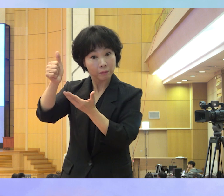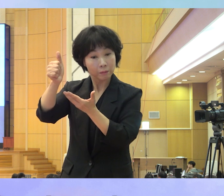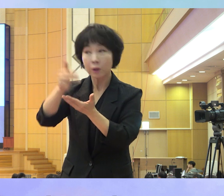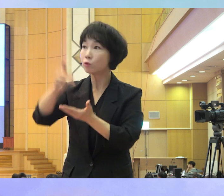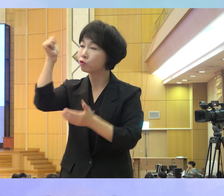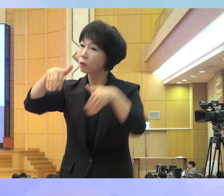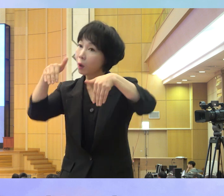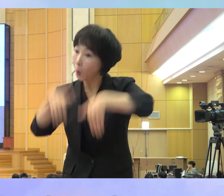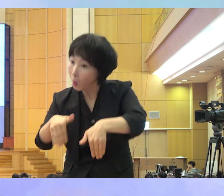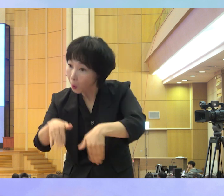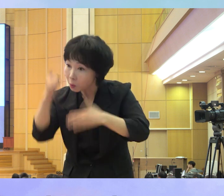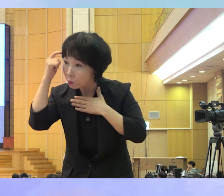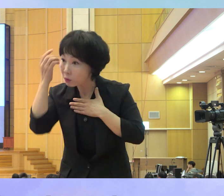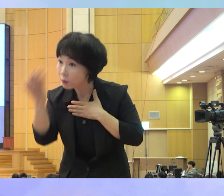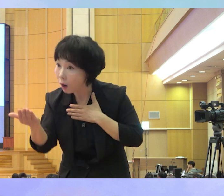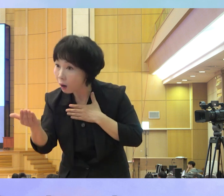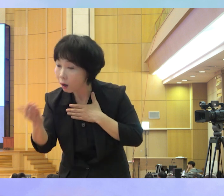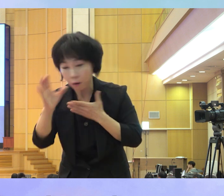선지자냐?